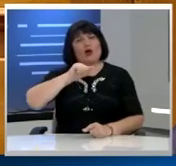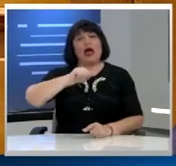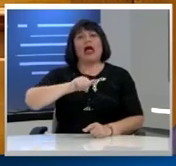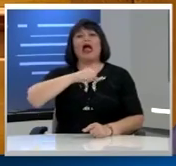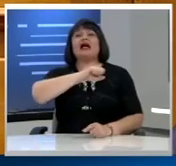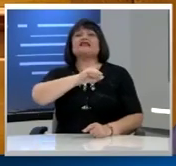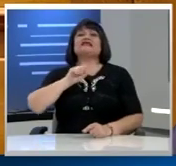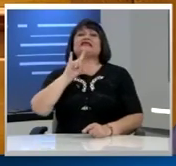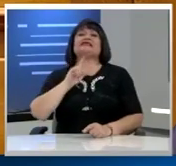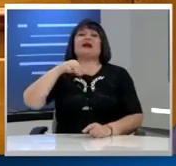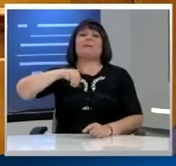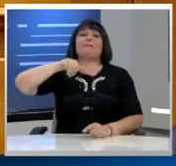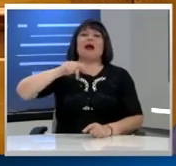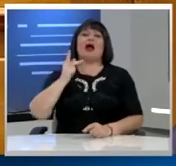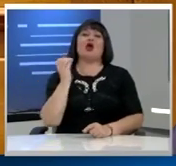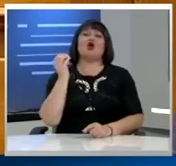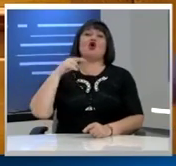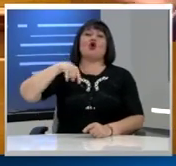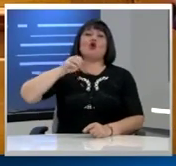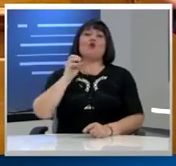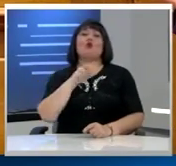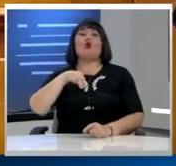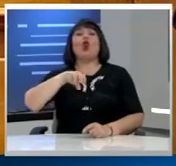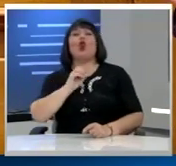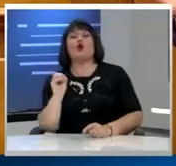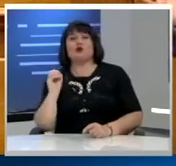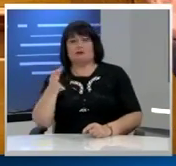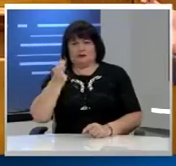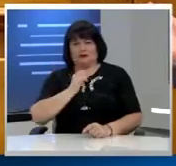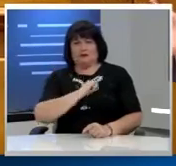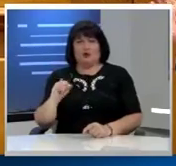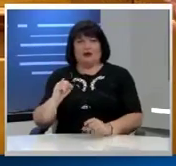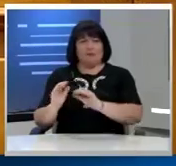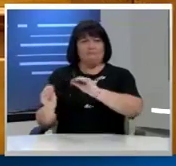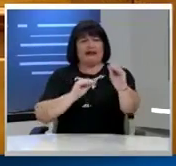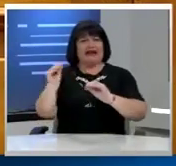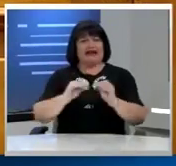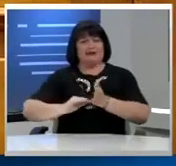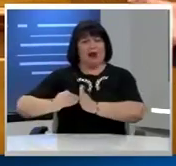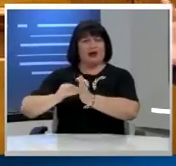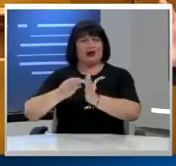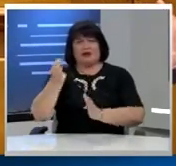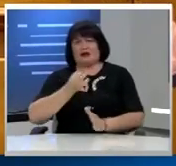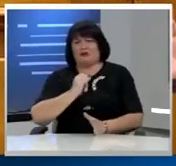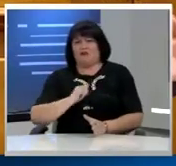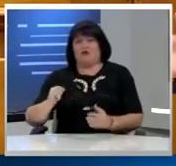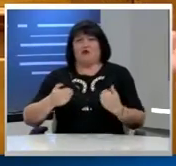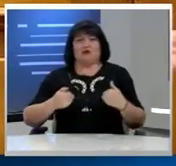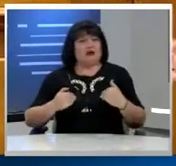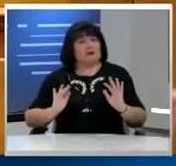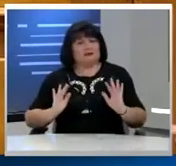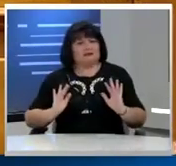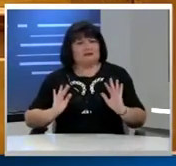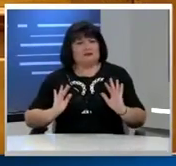Σιμακοπούλου, για το ίδιο θέμα να λέει «Ποτέ δεν έχουμε πει ότι δεν πρέπει να υπάρχουν μετακλητοί». Είχε μία